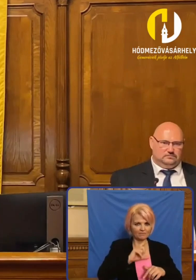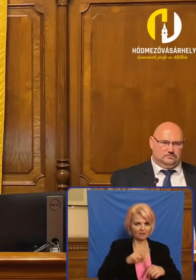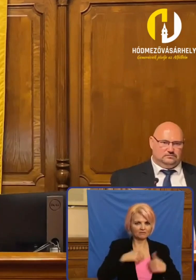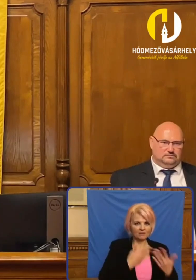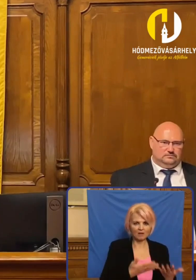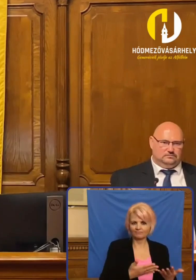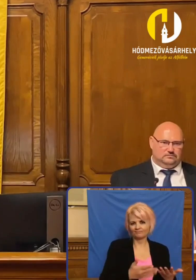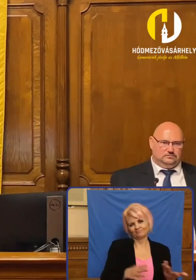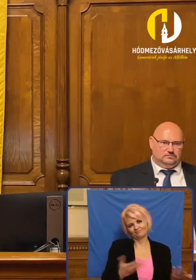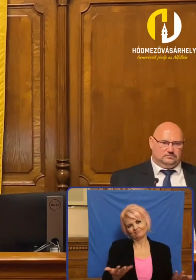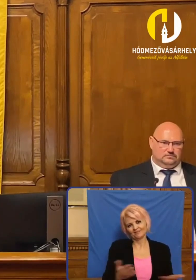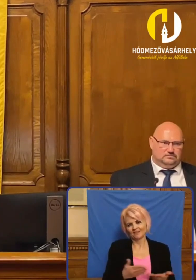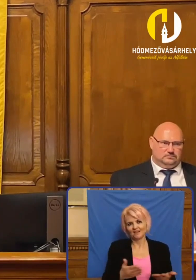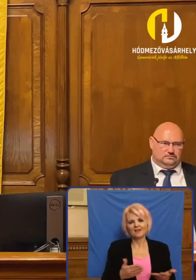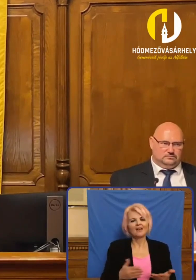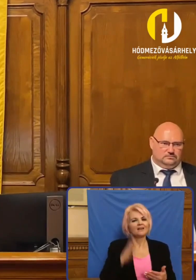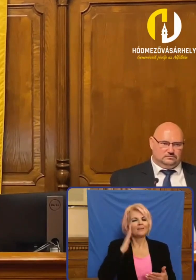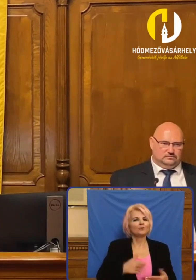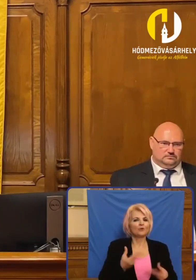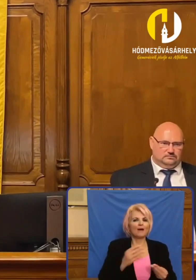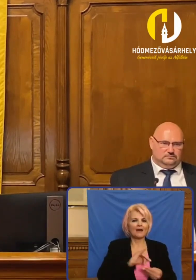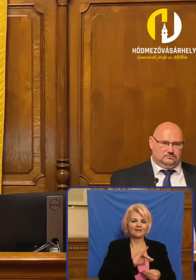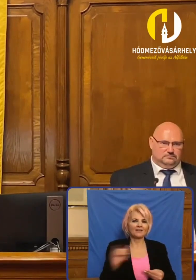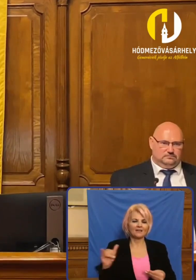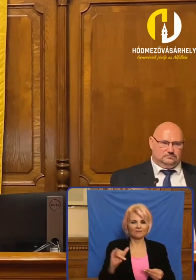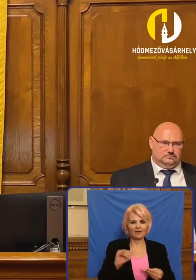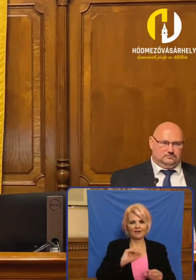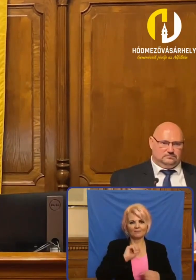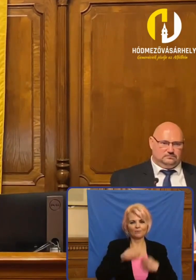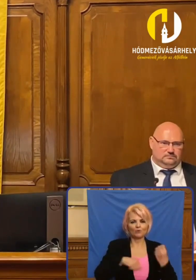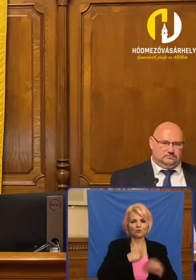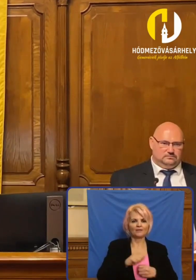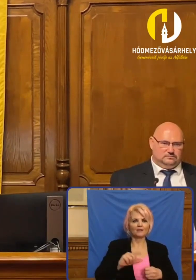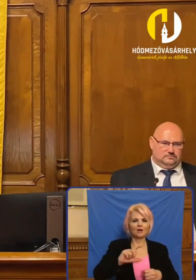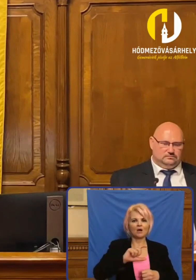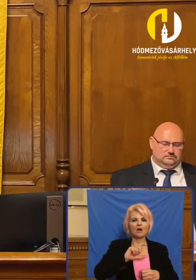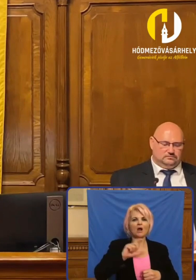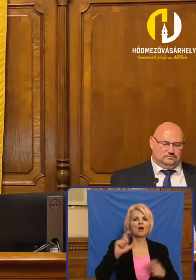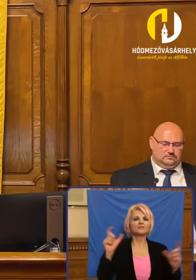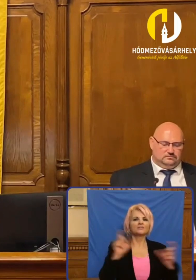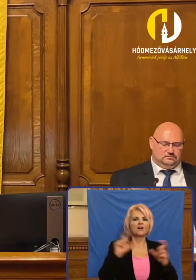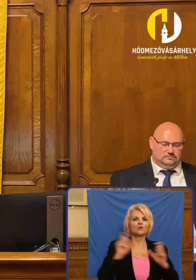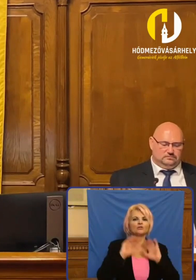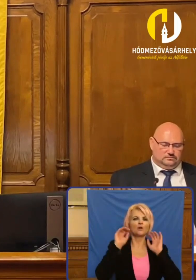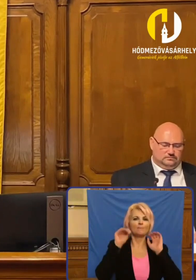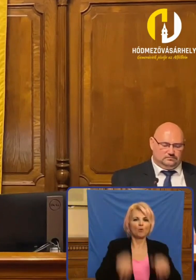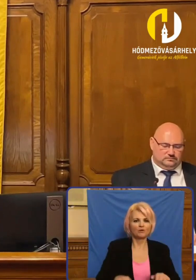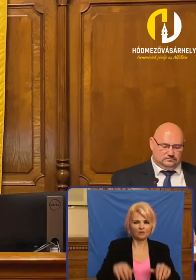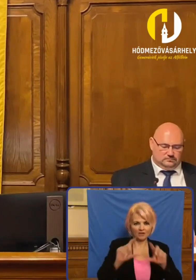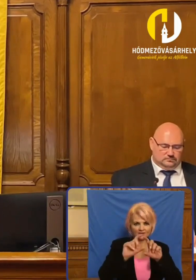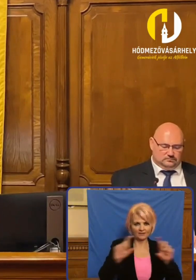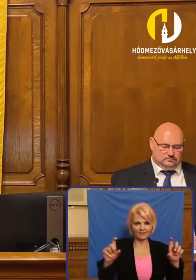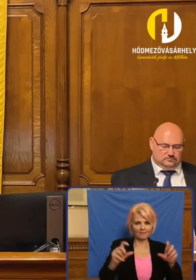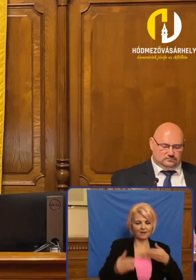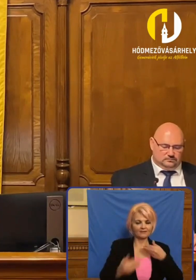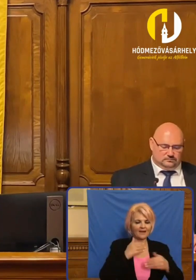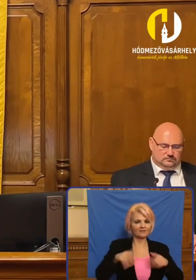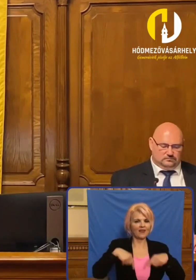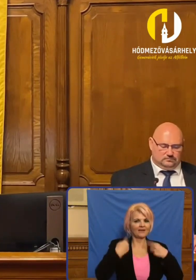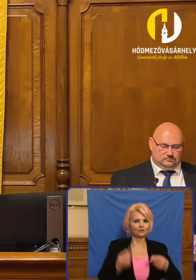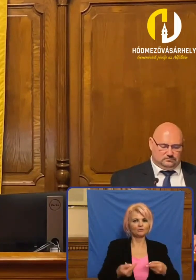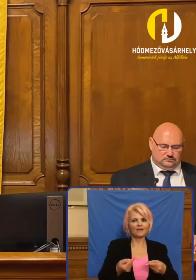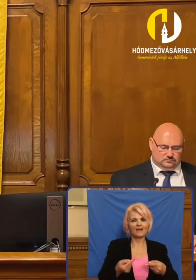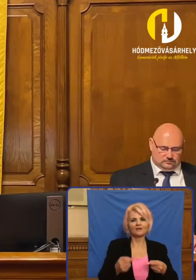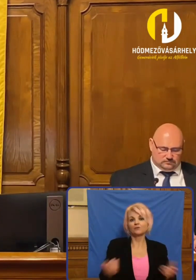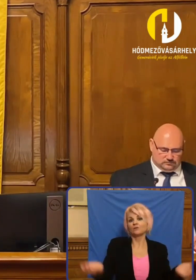elérték volna. Nem tudom, hány éve működik az Aljos Bukta, de annak idején emlékszem, amikor egy tárgyalás után az ott jelenlévőket egy